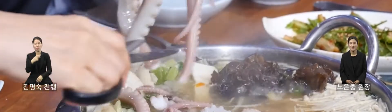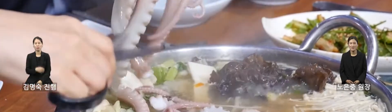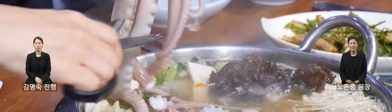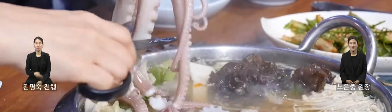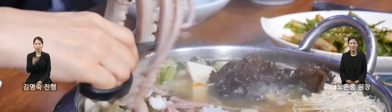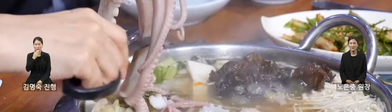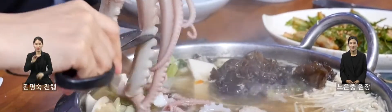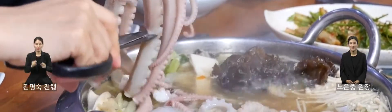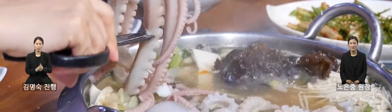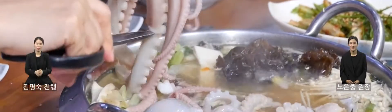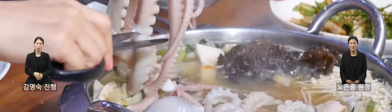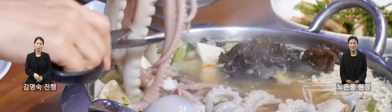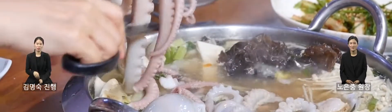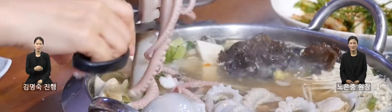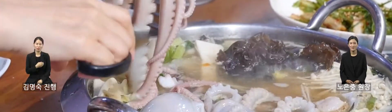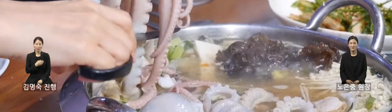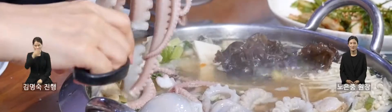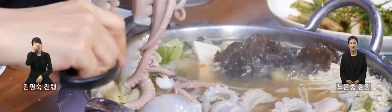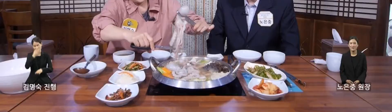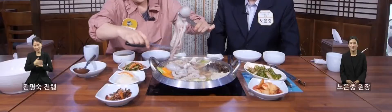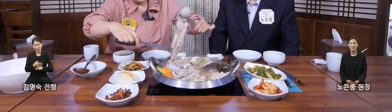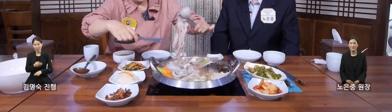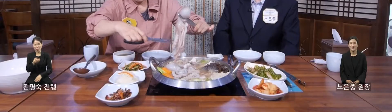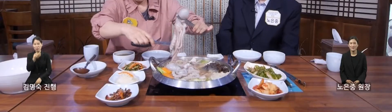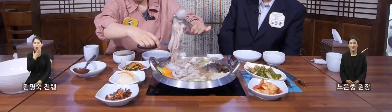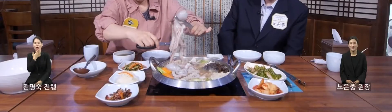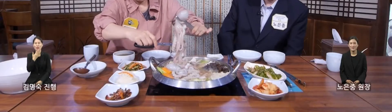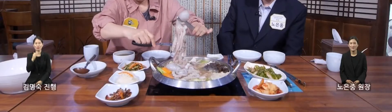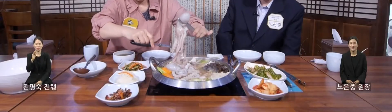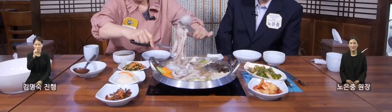넣어 왔으면 좋겠어요. 덜 미안하게.